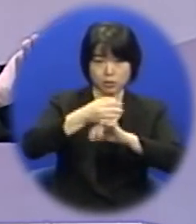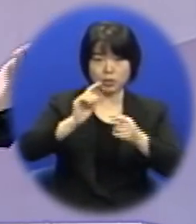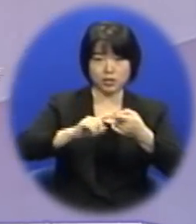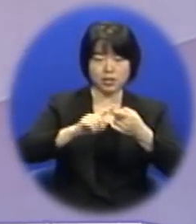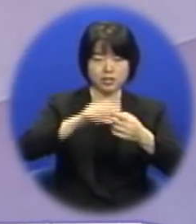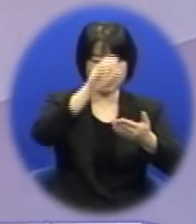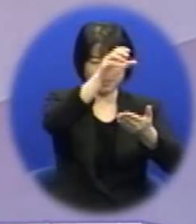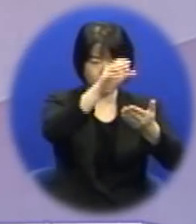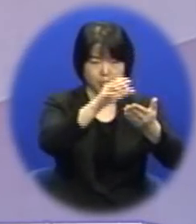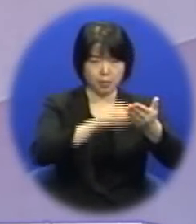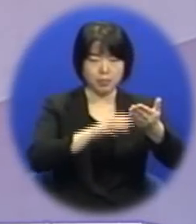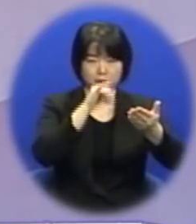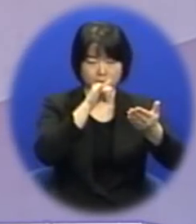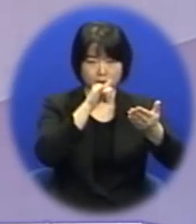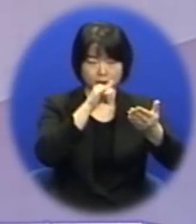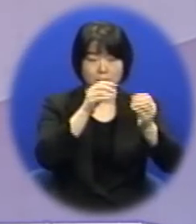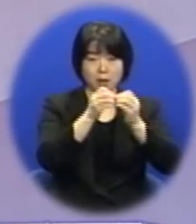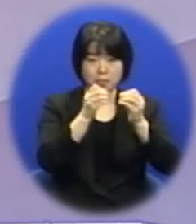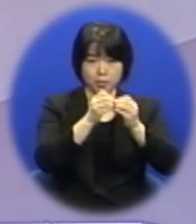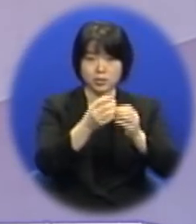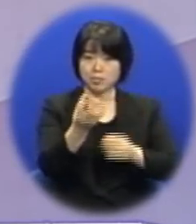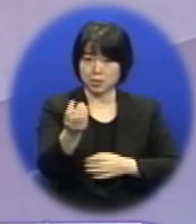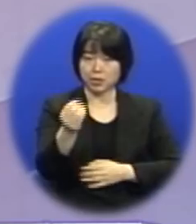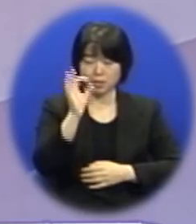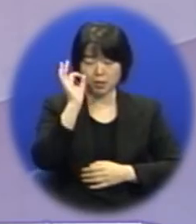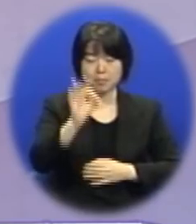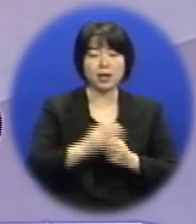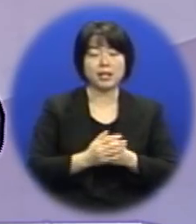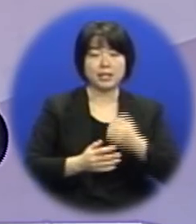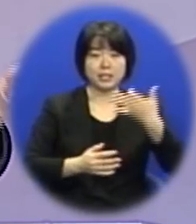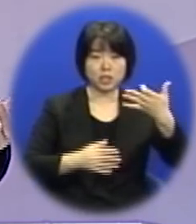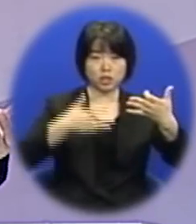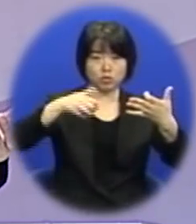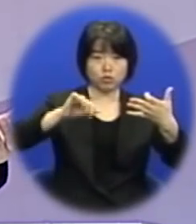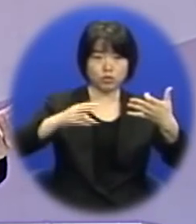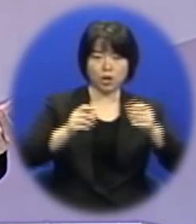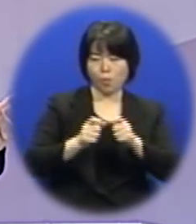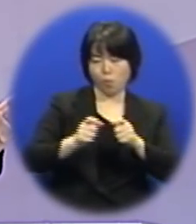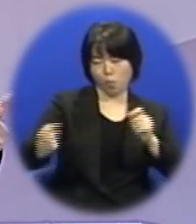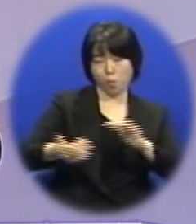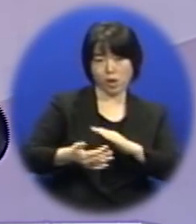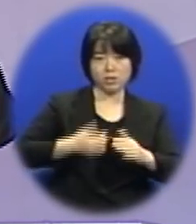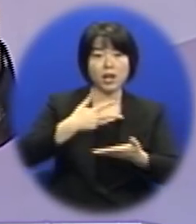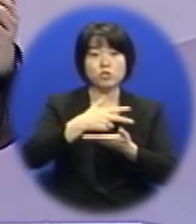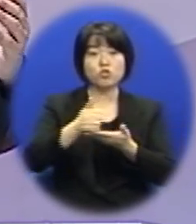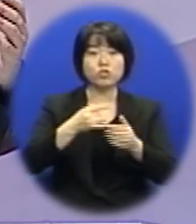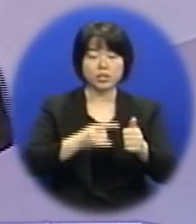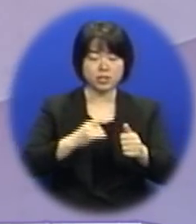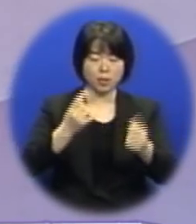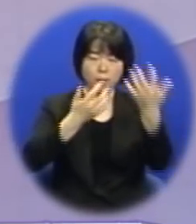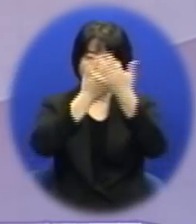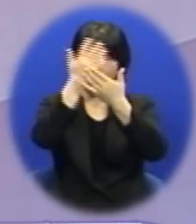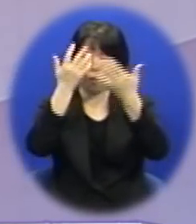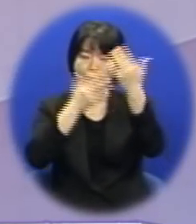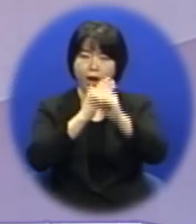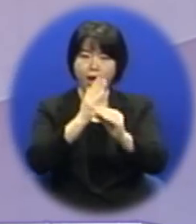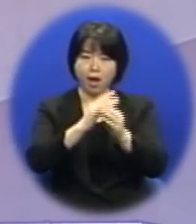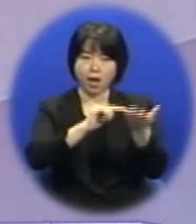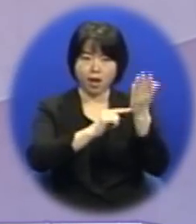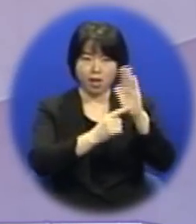말씀하고 있습니다. 몇 구절만 제가 보겠습니다. 19절부터 오래전에 주님께서는 환상 가운데